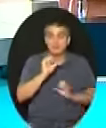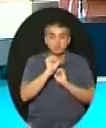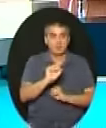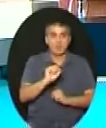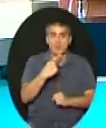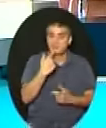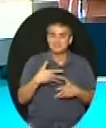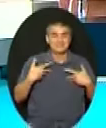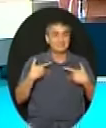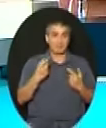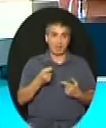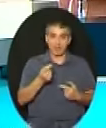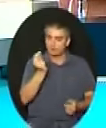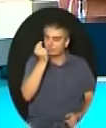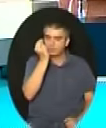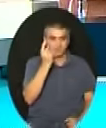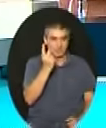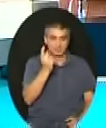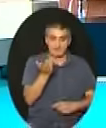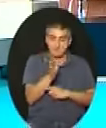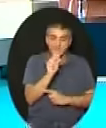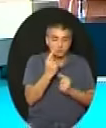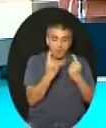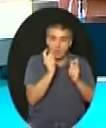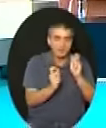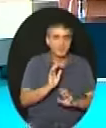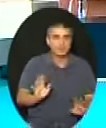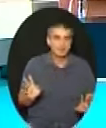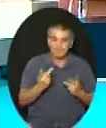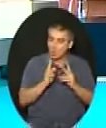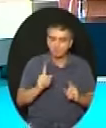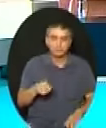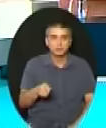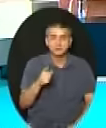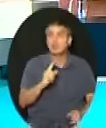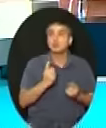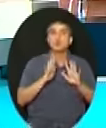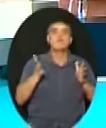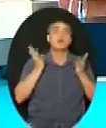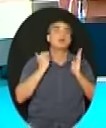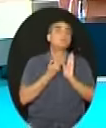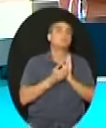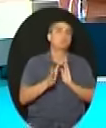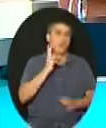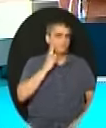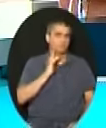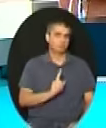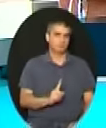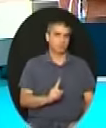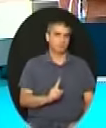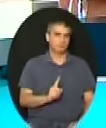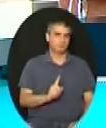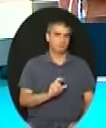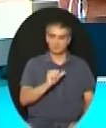הוא מגלה אפילו גילוי שמחה הכי קטן למוות של כל בן אדם באשר הוא, זו תופעה מגונה, פסולה ובזויה. קודם